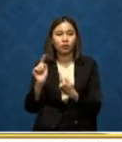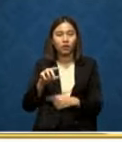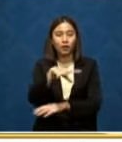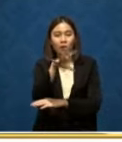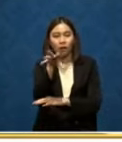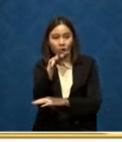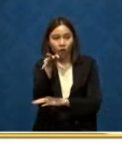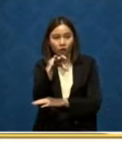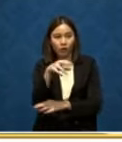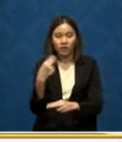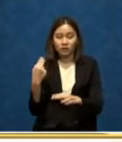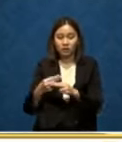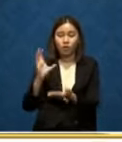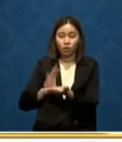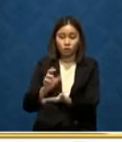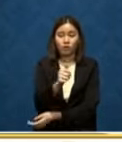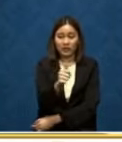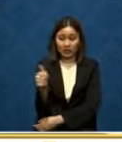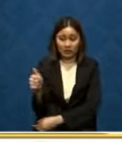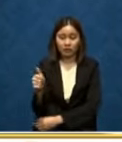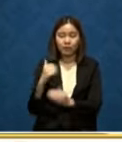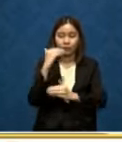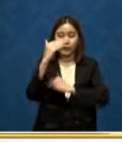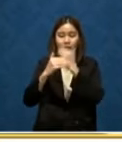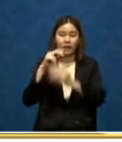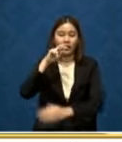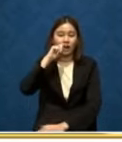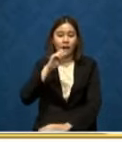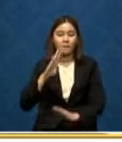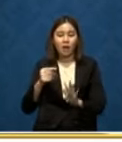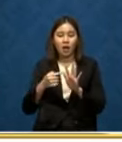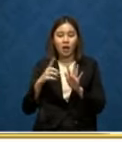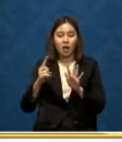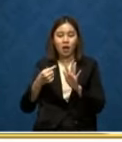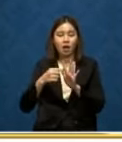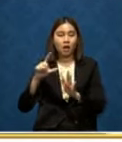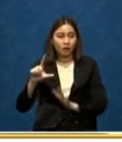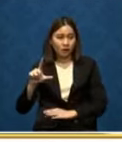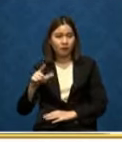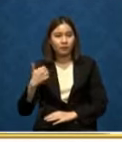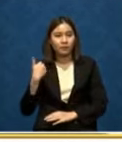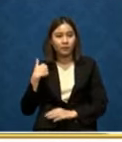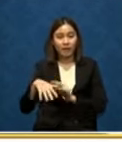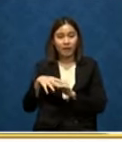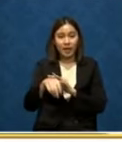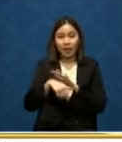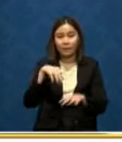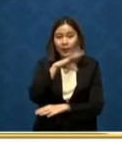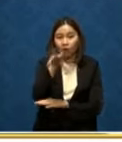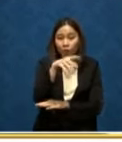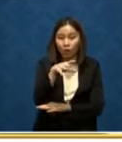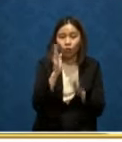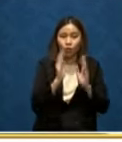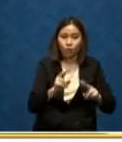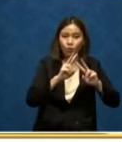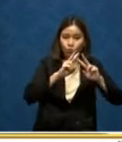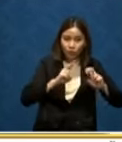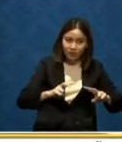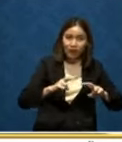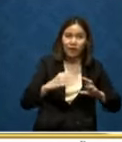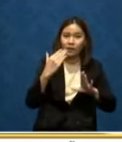คือชื่อกองทุนนี้ดีนะครับกองทุนพัฒนาน้ำบาดาลถูกนำไปแอบอ้างทั้งในส่วนของให้นักวิจัยเข้ามา